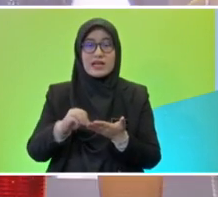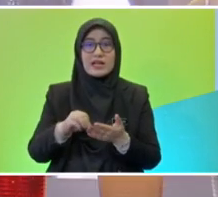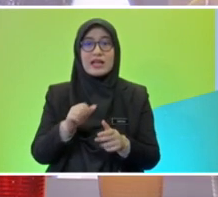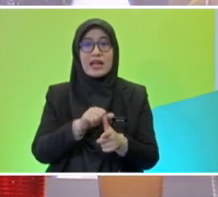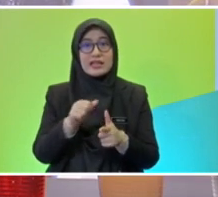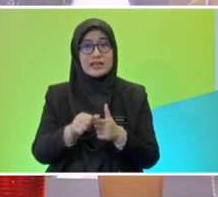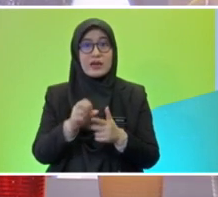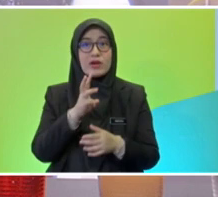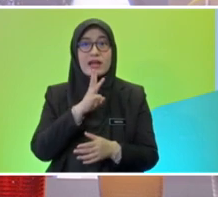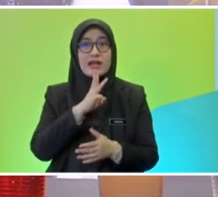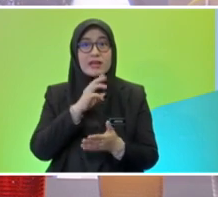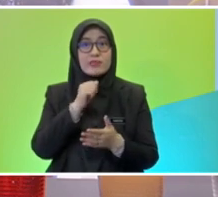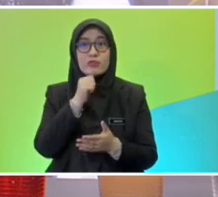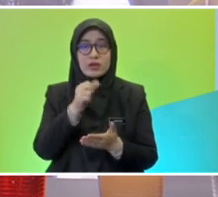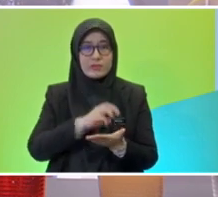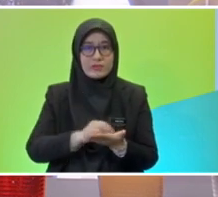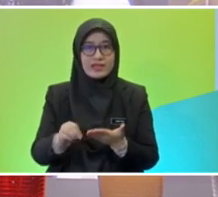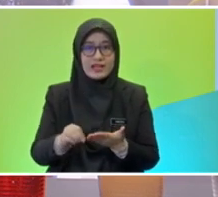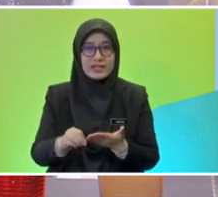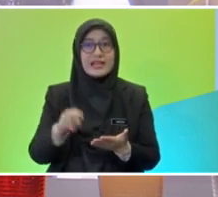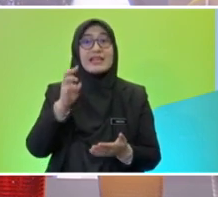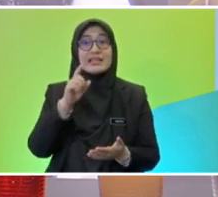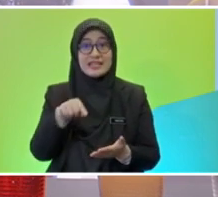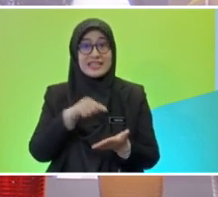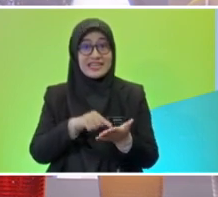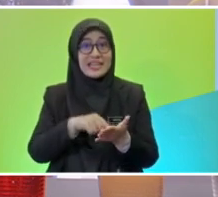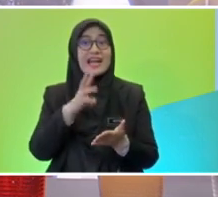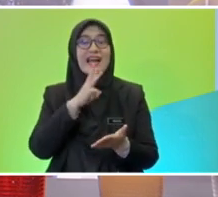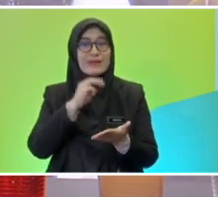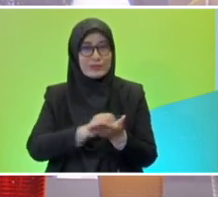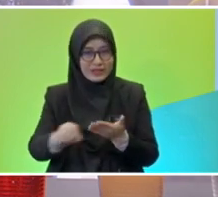ini adalah air mutlak betul betul